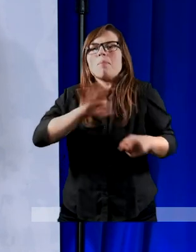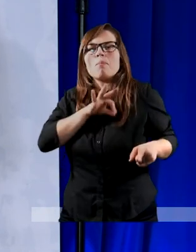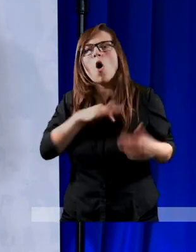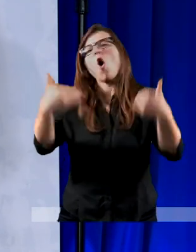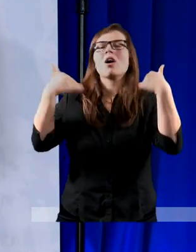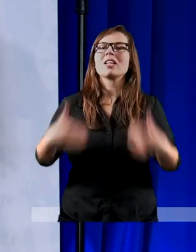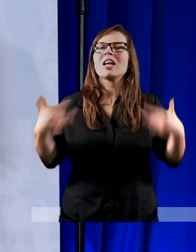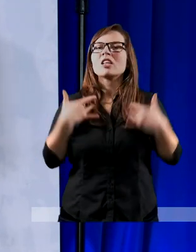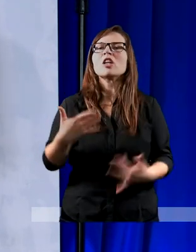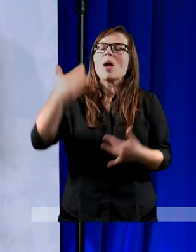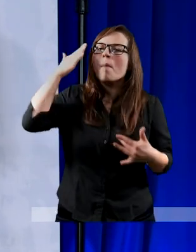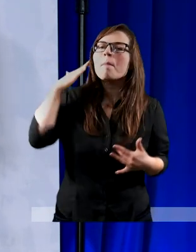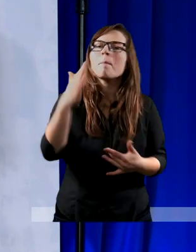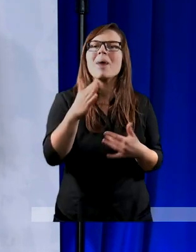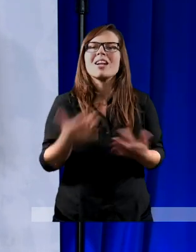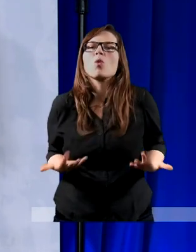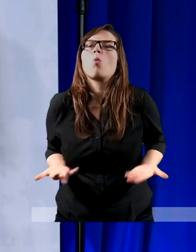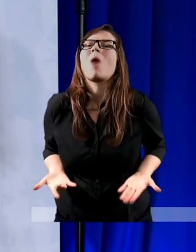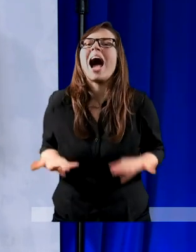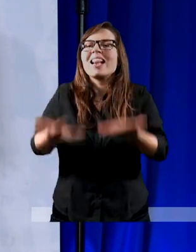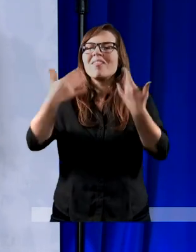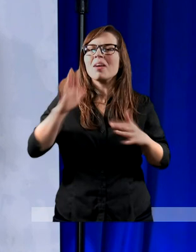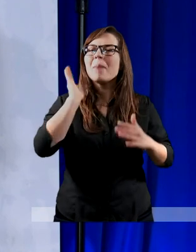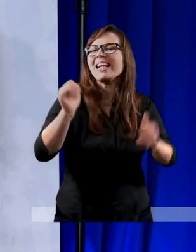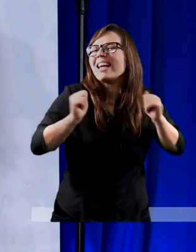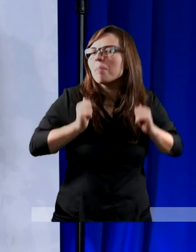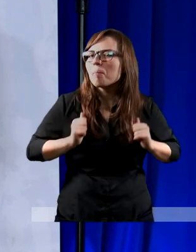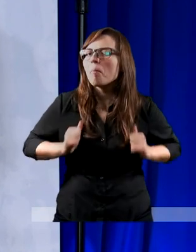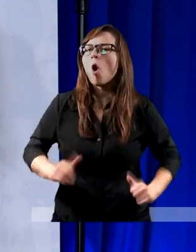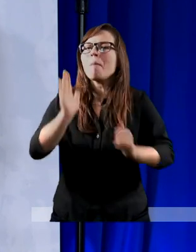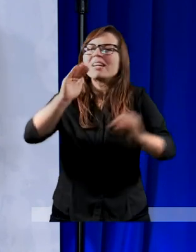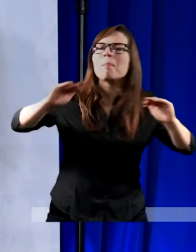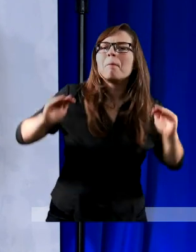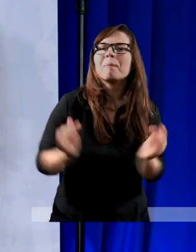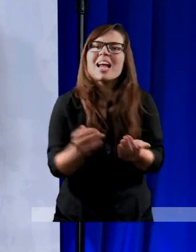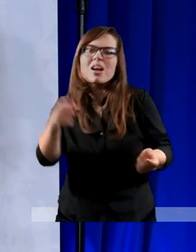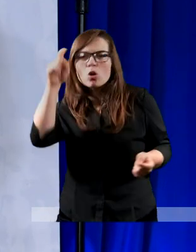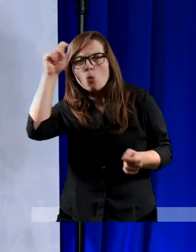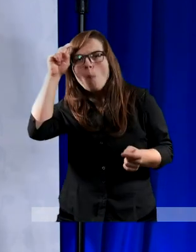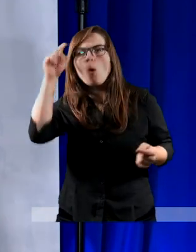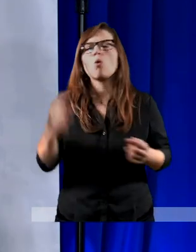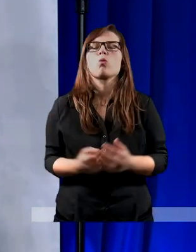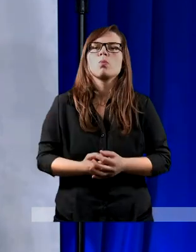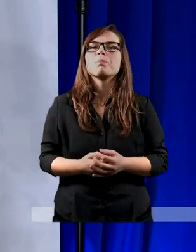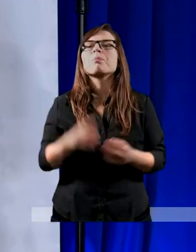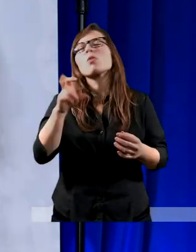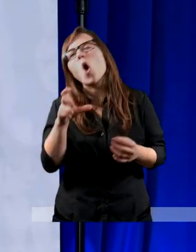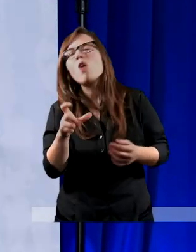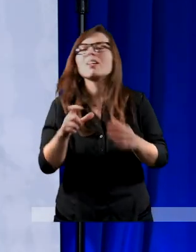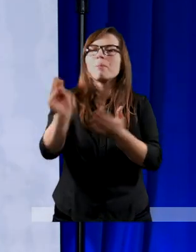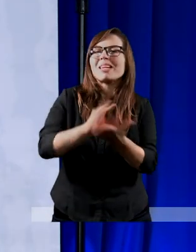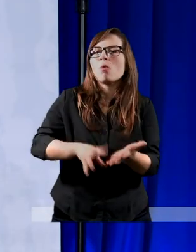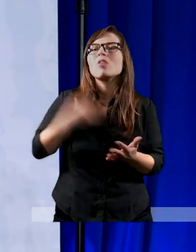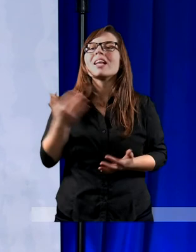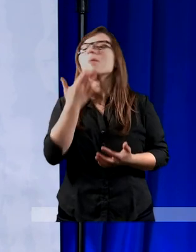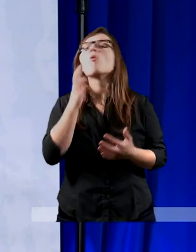dzisiaj, będzie łatwiejsze, będzie spokojniejsze, będzie mniej problemowe. Chociaż Pismo Święte mówi o